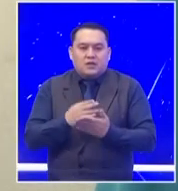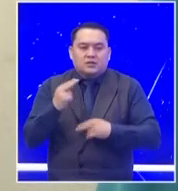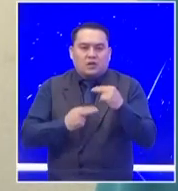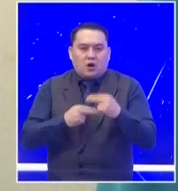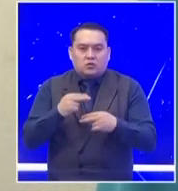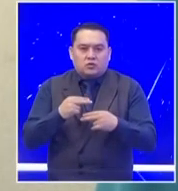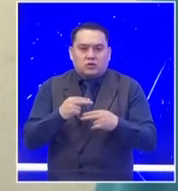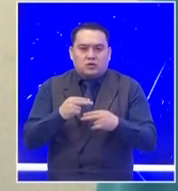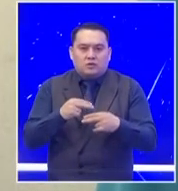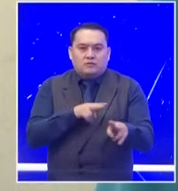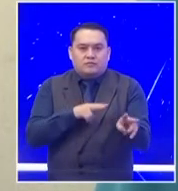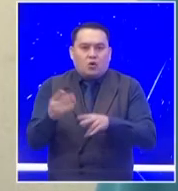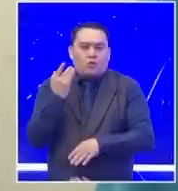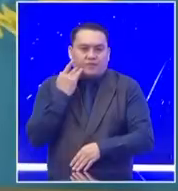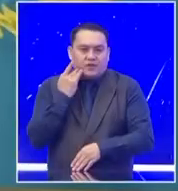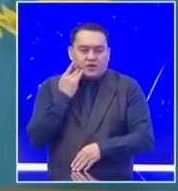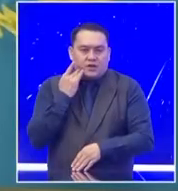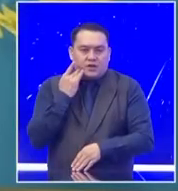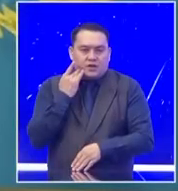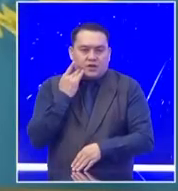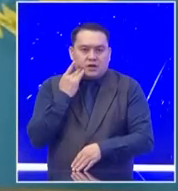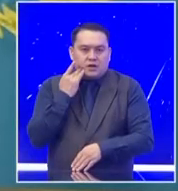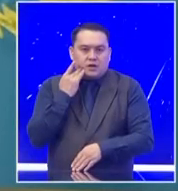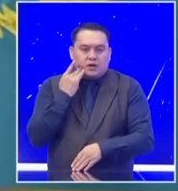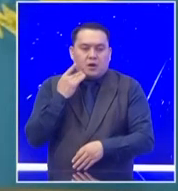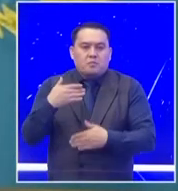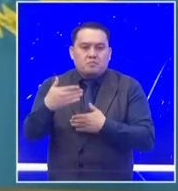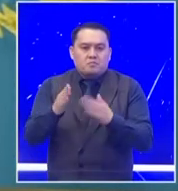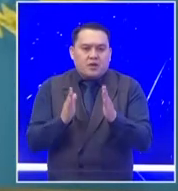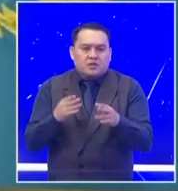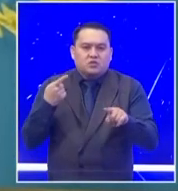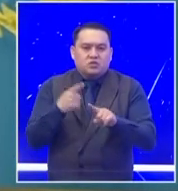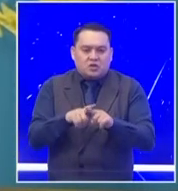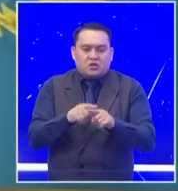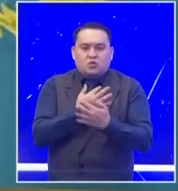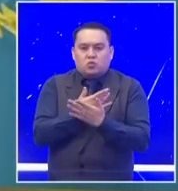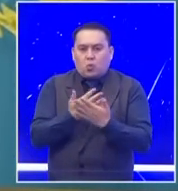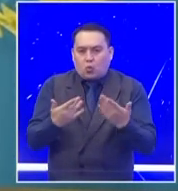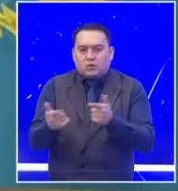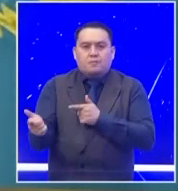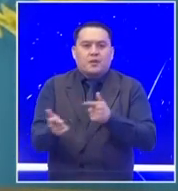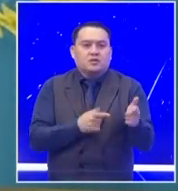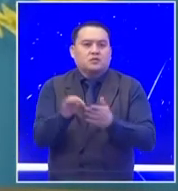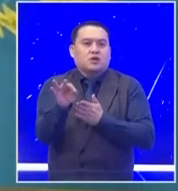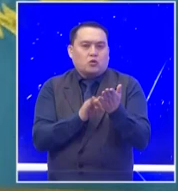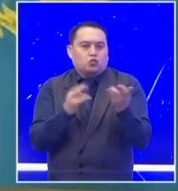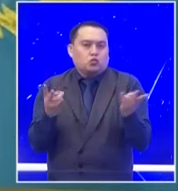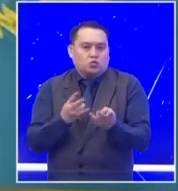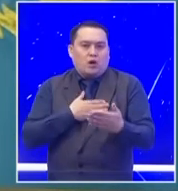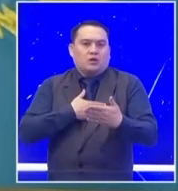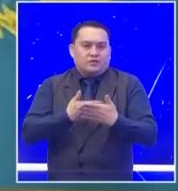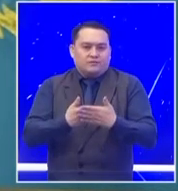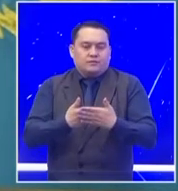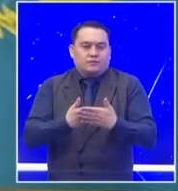Не расслабляйтесь. Вот. Мишкатара, другие дела, техника. Все, сразу же